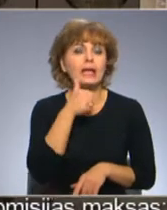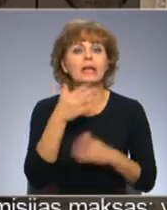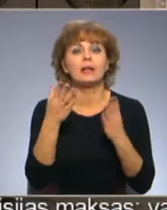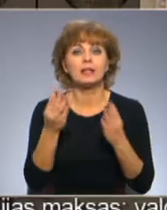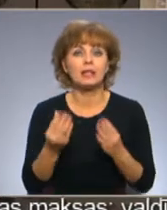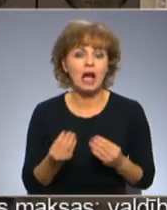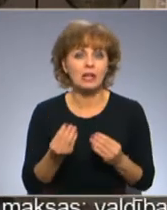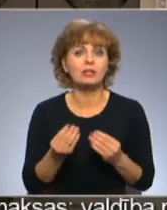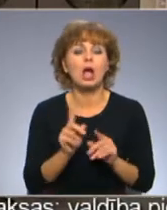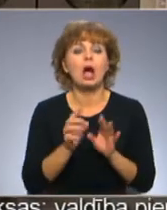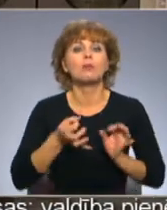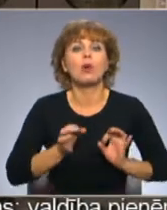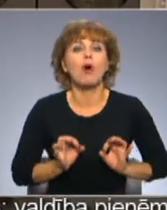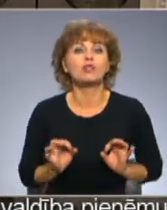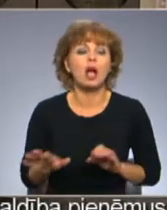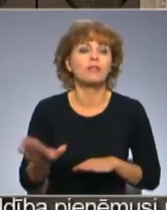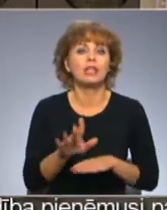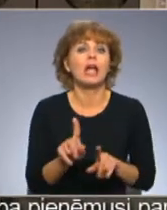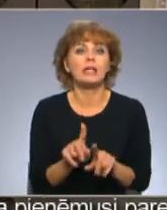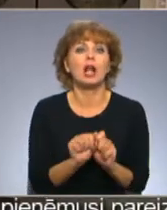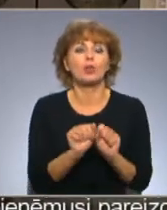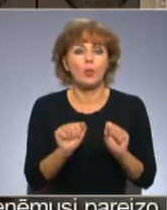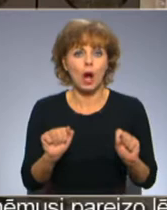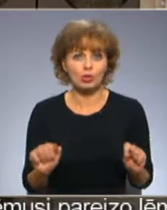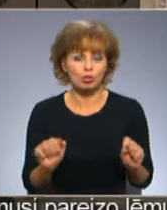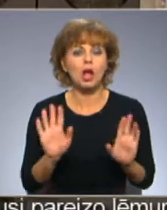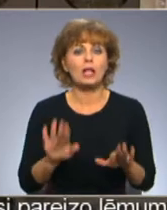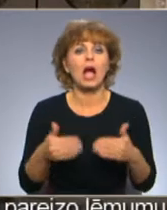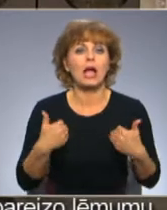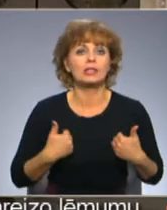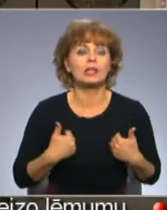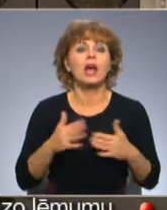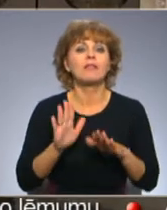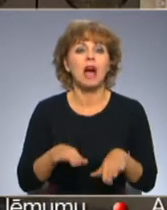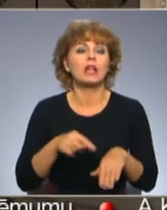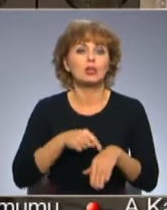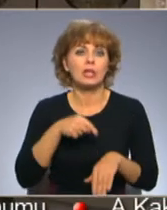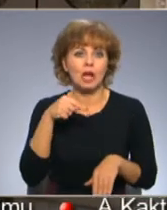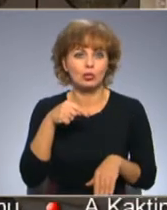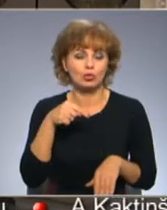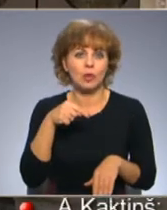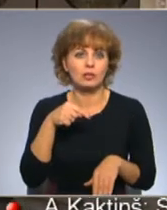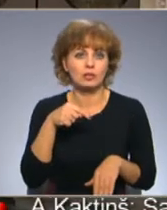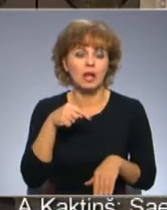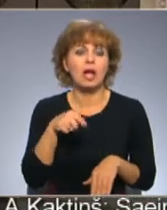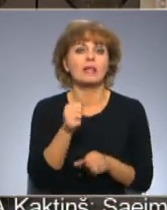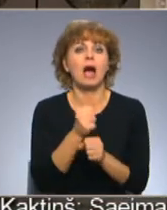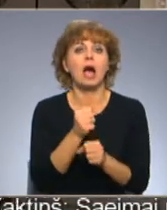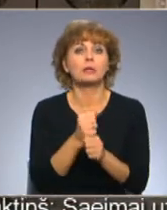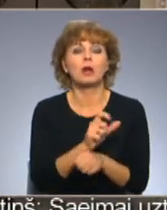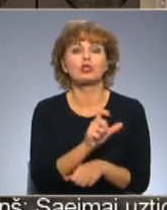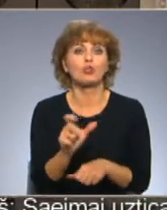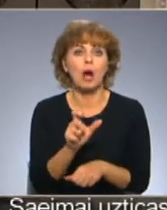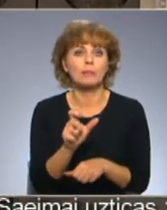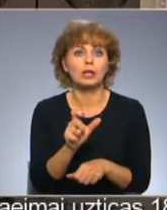gan profesionālā vide nodrošināta tā, lai es varētu uzreiz iejusties teiksim, darbā šobrīd uz